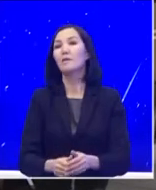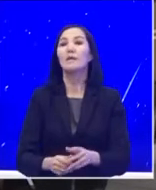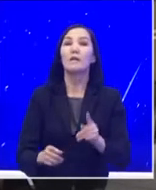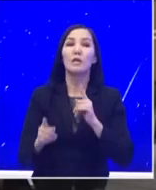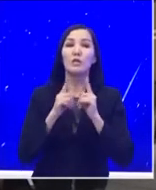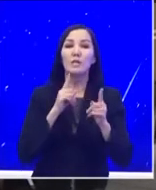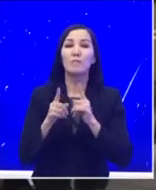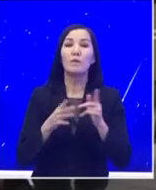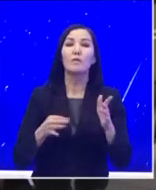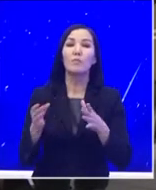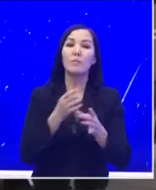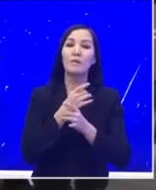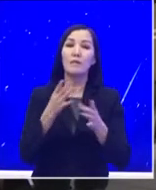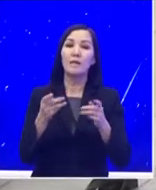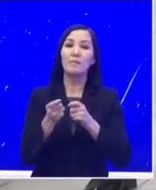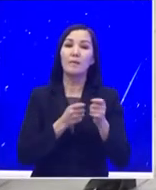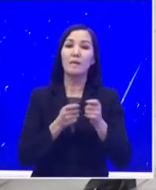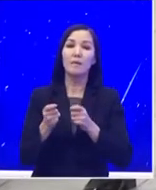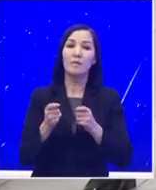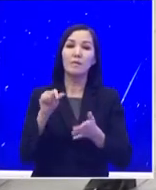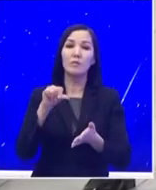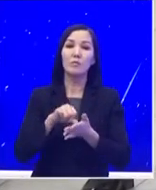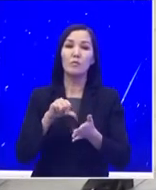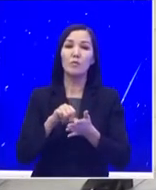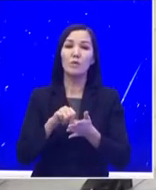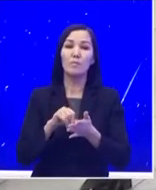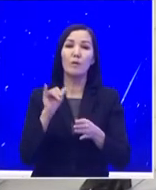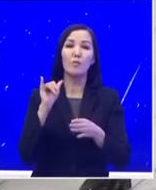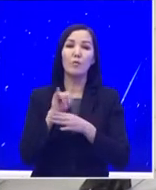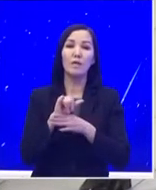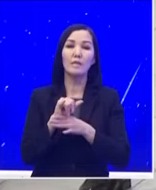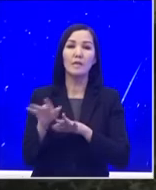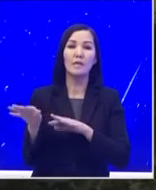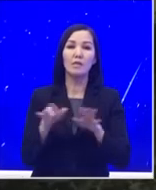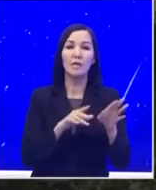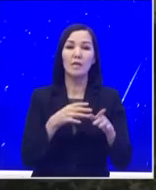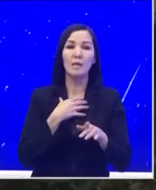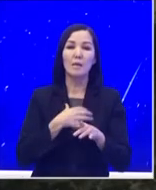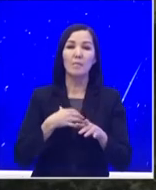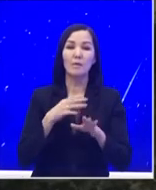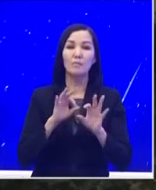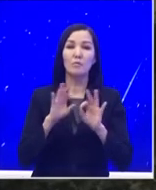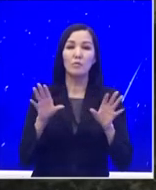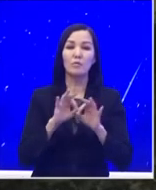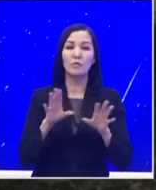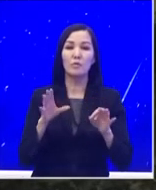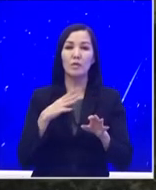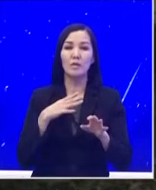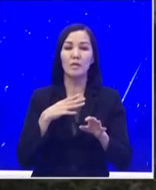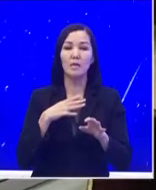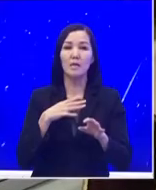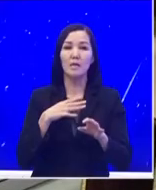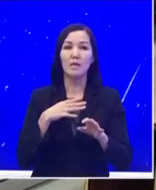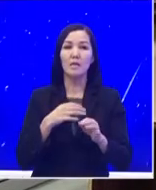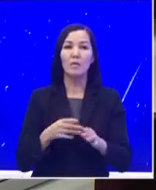барысында облыстық мәдениет басқармасының өкілдері сөз сөйлеп, келген қонақтарға аталған шараның мән-мазмұнын түсіндірді. Көне тіршіліктің күйі